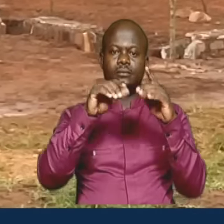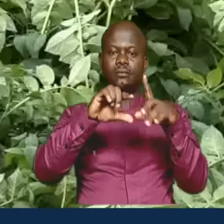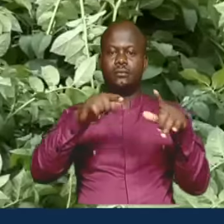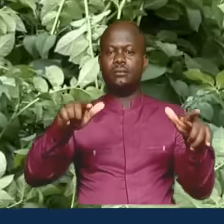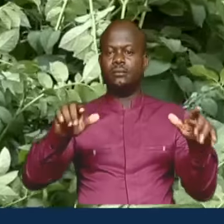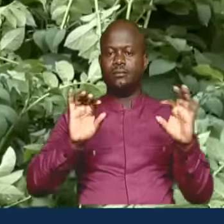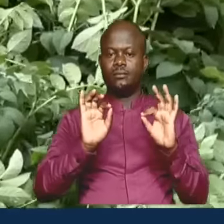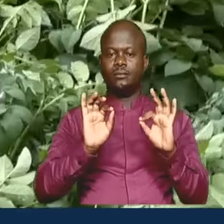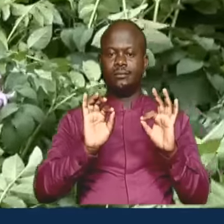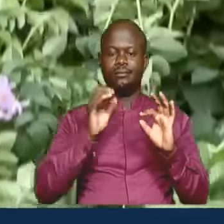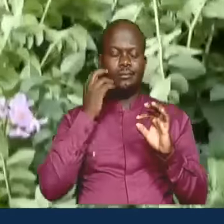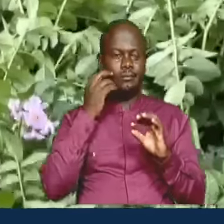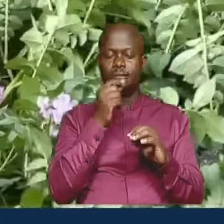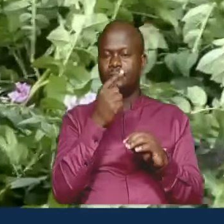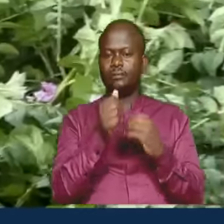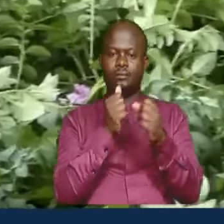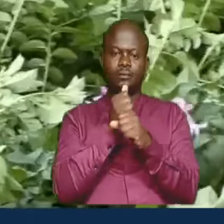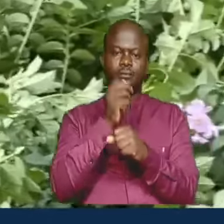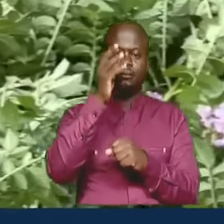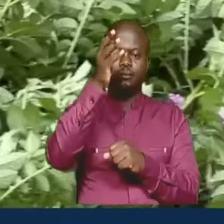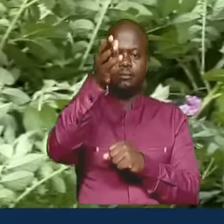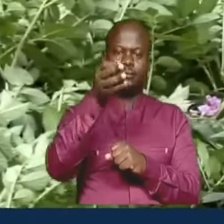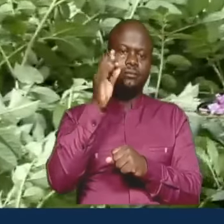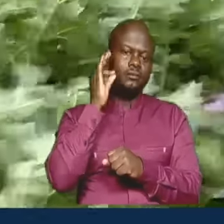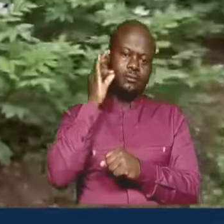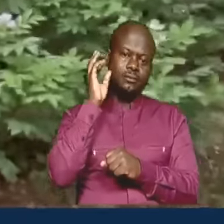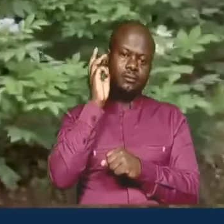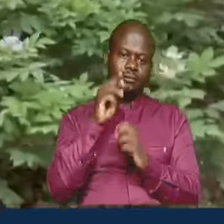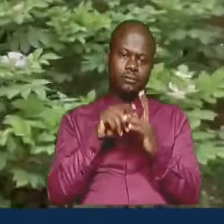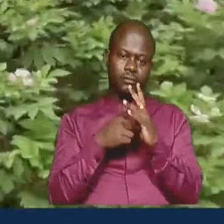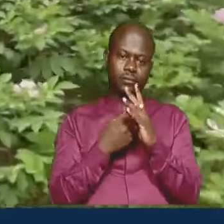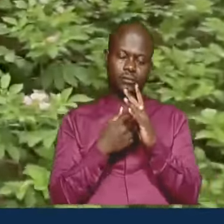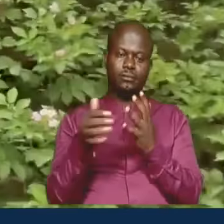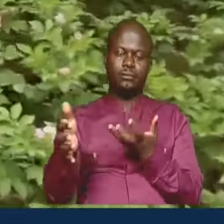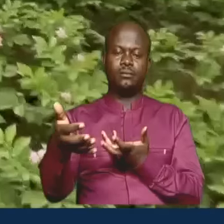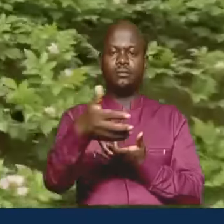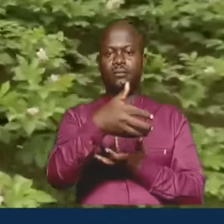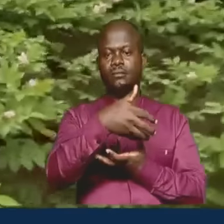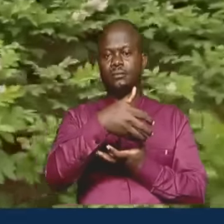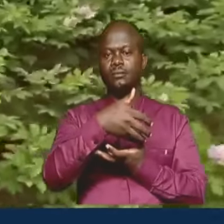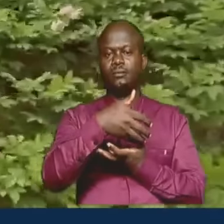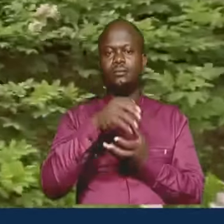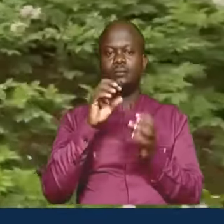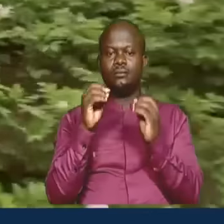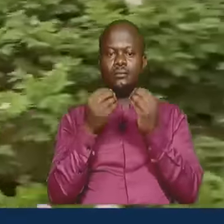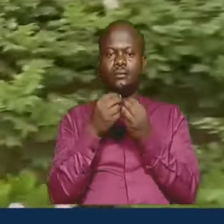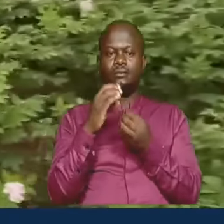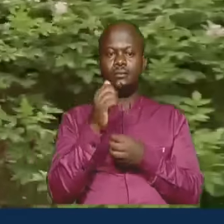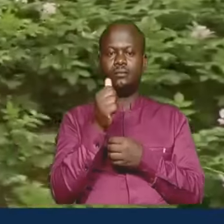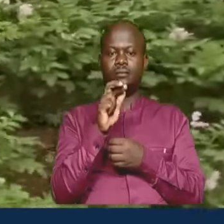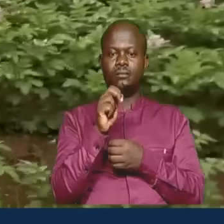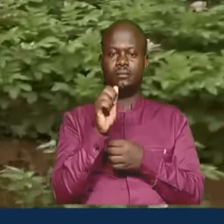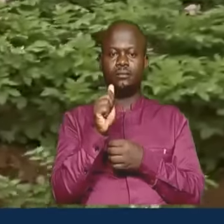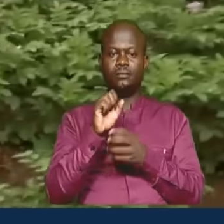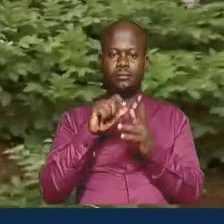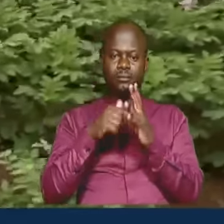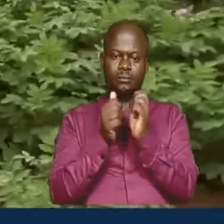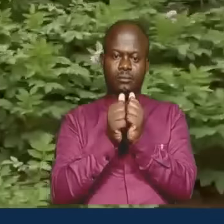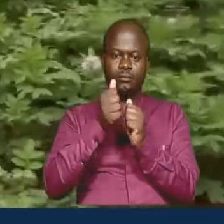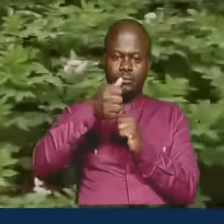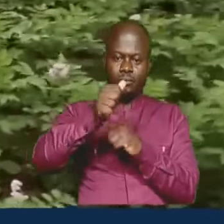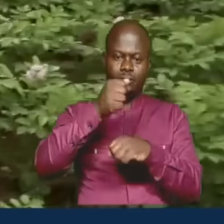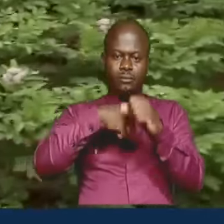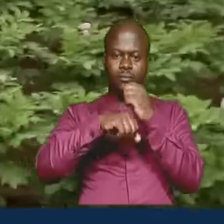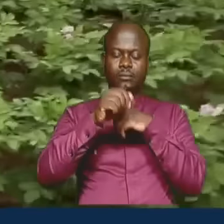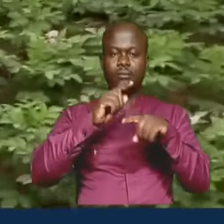icyari. Mu kwezi kwa mbere umwaka utaha iyi mbuto izaba itangiye gusarurwa. Umuryango Caritas watangiranye nabo ibi bikorwa bitandukanye